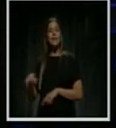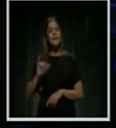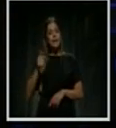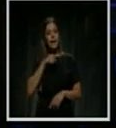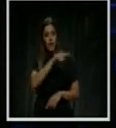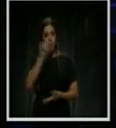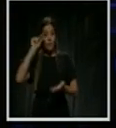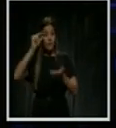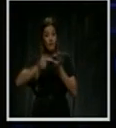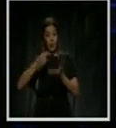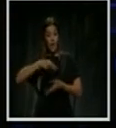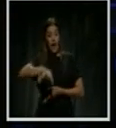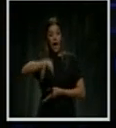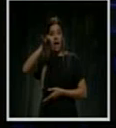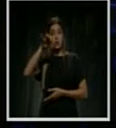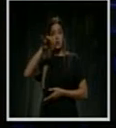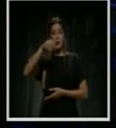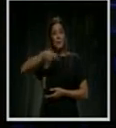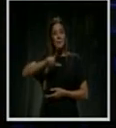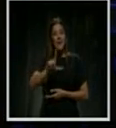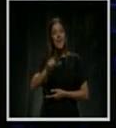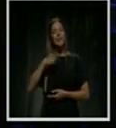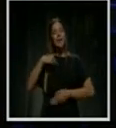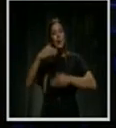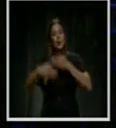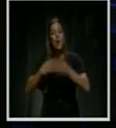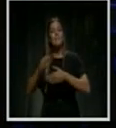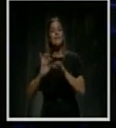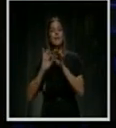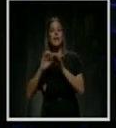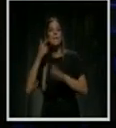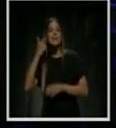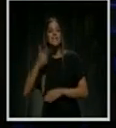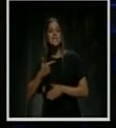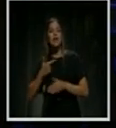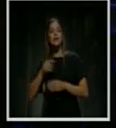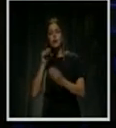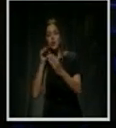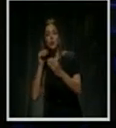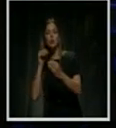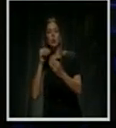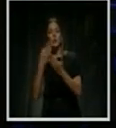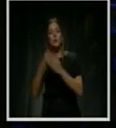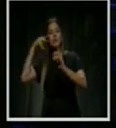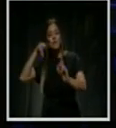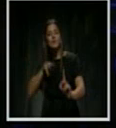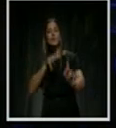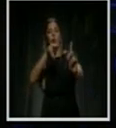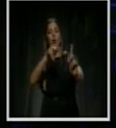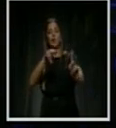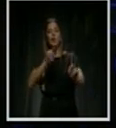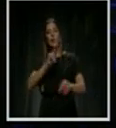nhar is-Sibt illi ġej inkun hemmhekk maż-żgħażagħ biex magħhom nistgħu nitħattu dwar din il-viżjoni u dik il-viżjoni